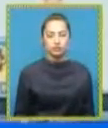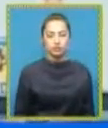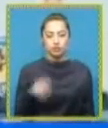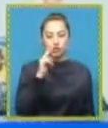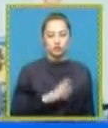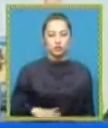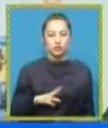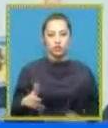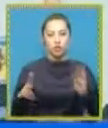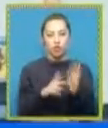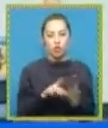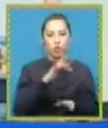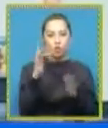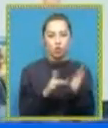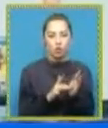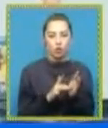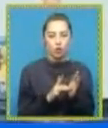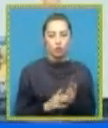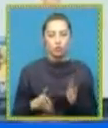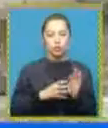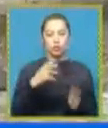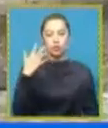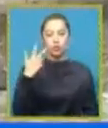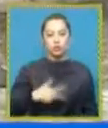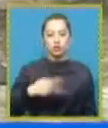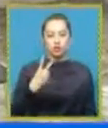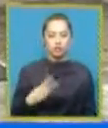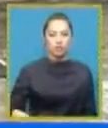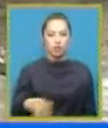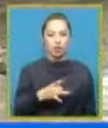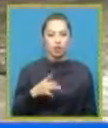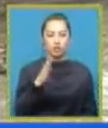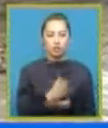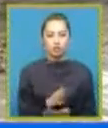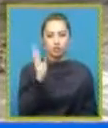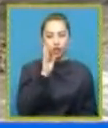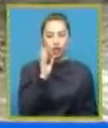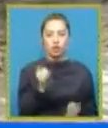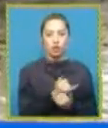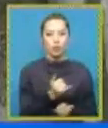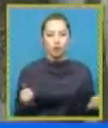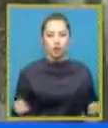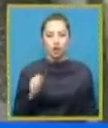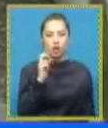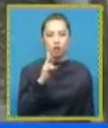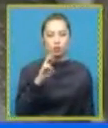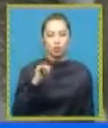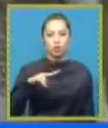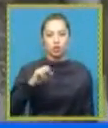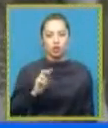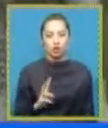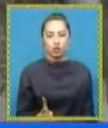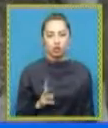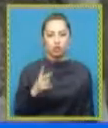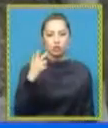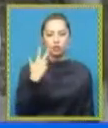Оңтүстікте 8 қала 932 елді мекен бар. Ауыл аймақты таза ауыз сумен қамтыған Ақбұлақ бағдарламасы арқылы биыл